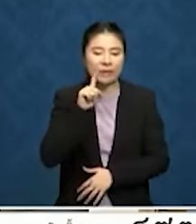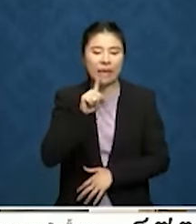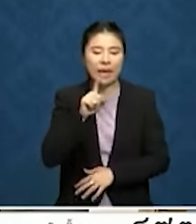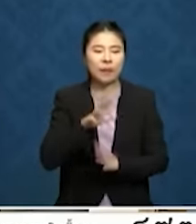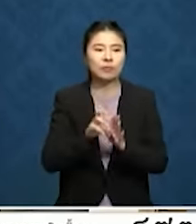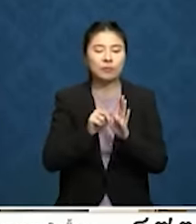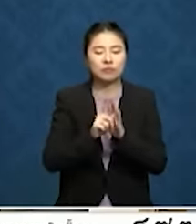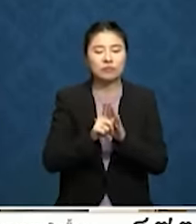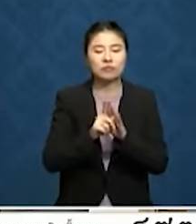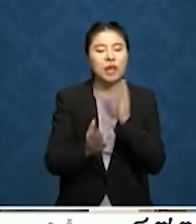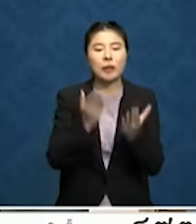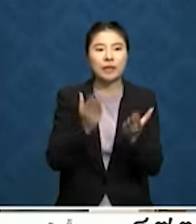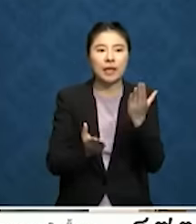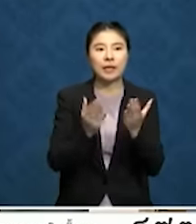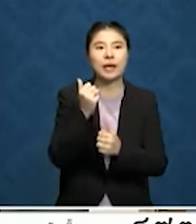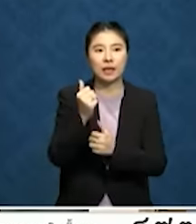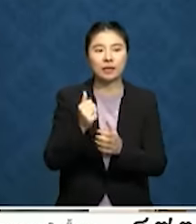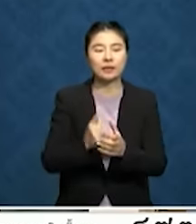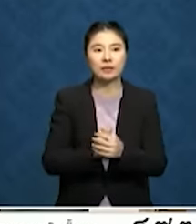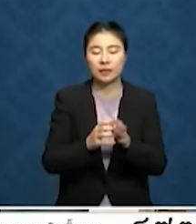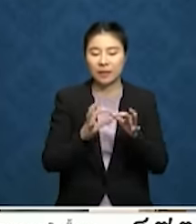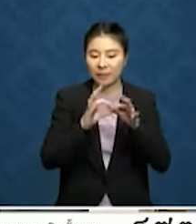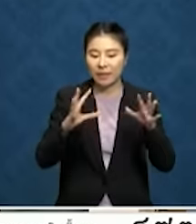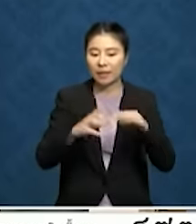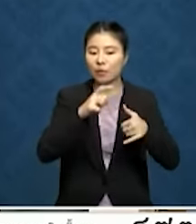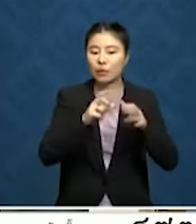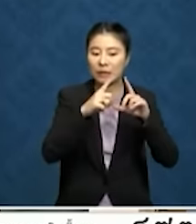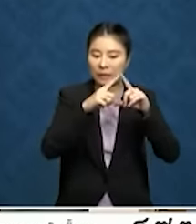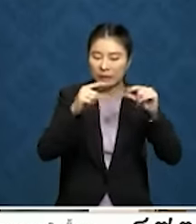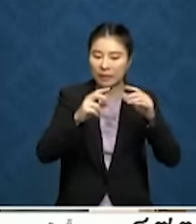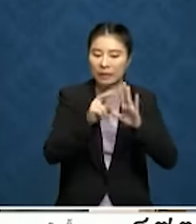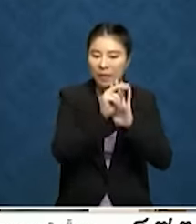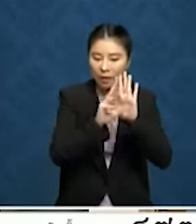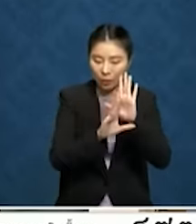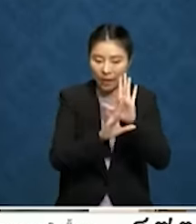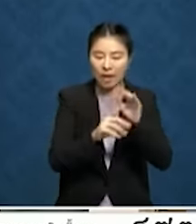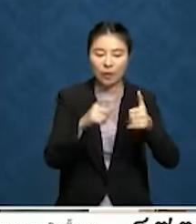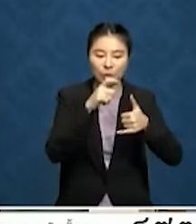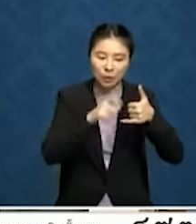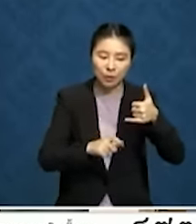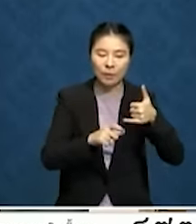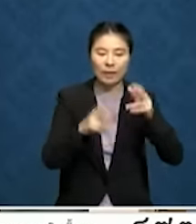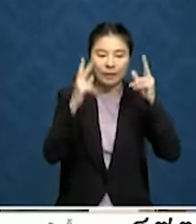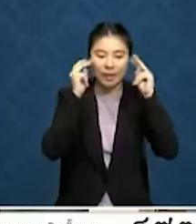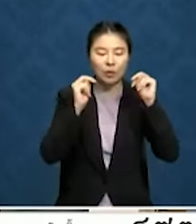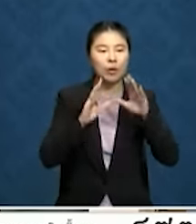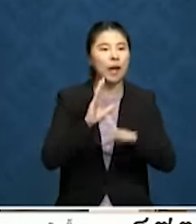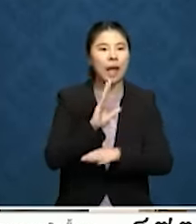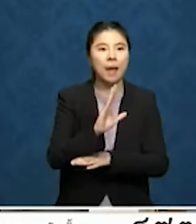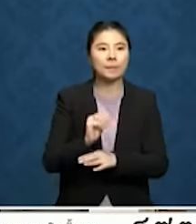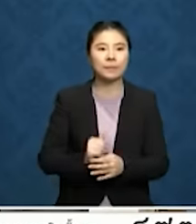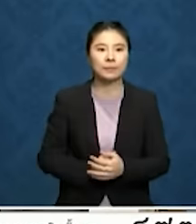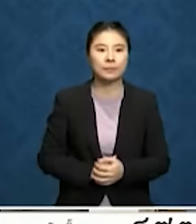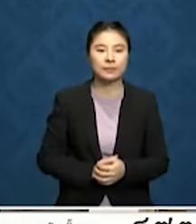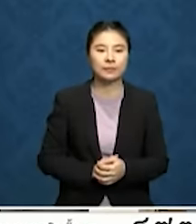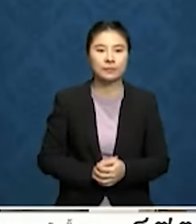ไร ก็แล้วแต่ให้อยู่ว่าไม่เกี่ยวกับนโยบายหรือจะไปถามเรื่องโน้นเรื่องนี้เอาเชิญครับถ้างั้นผม